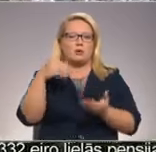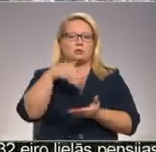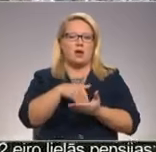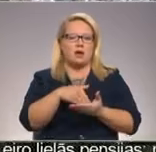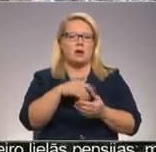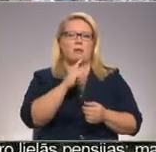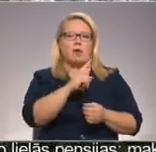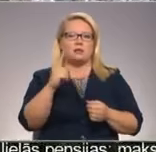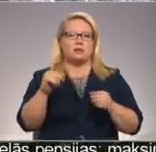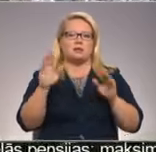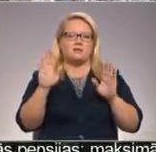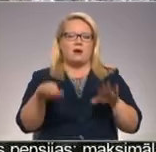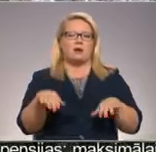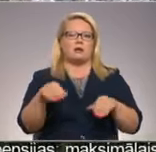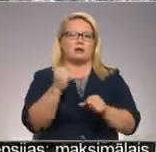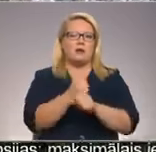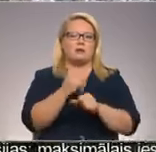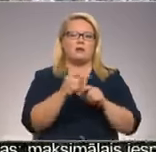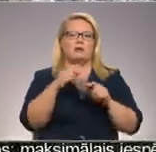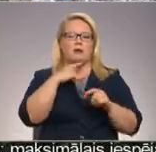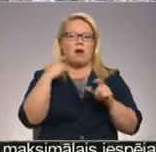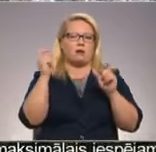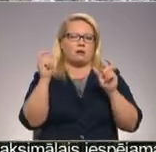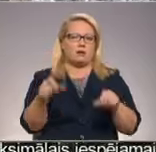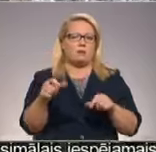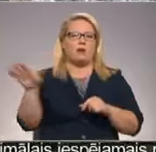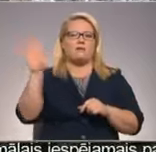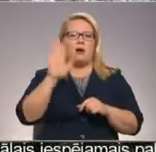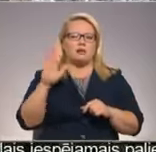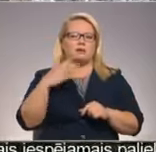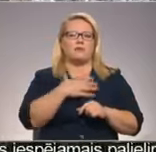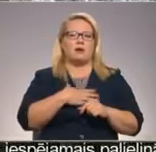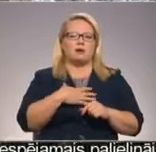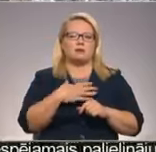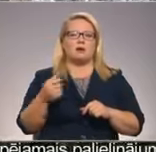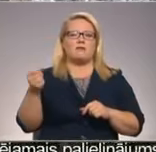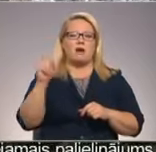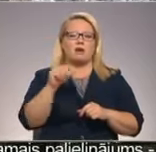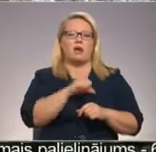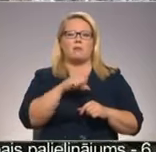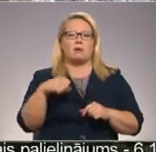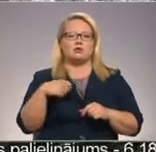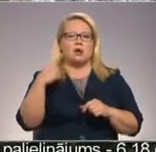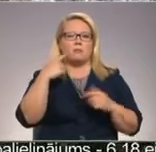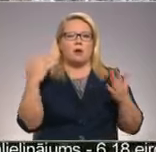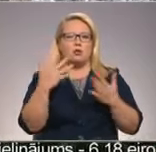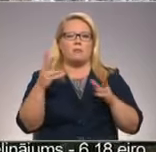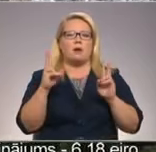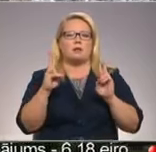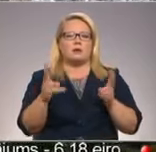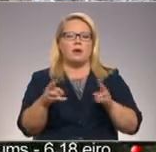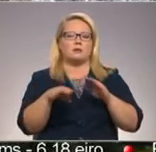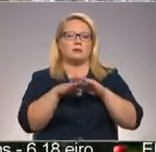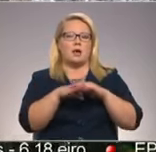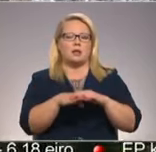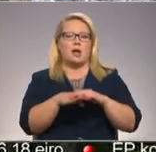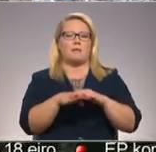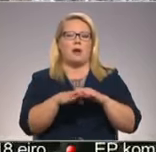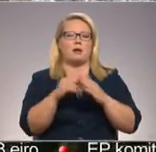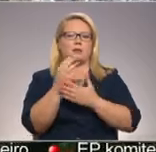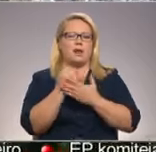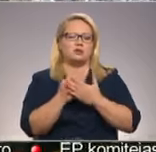katrs, kā saka, darīt kā grib. Tiešām valstī vajadzētu pašai vairāk padomāt par to, kā saglabāt